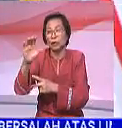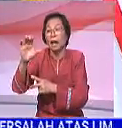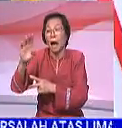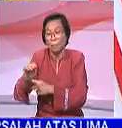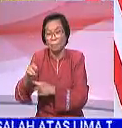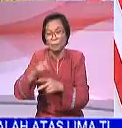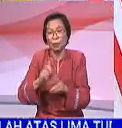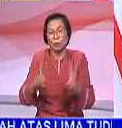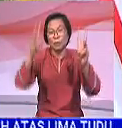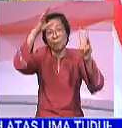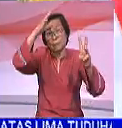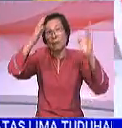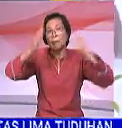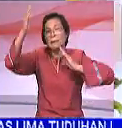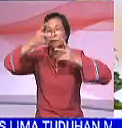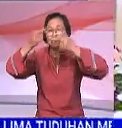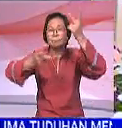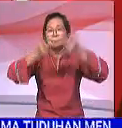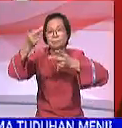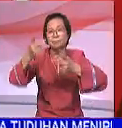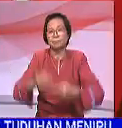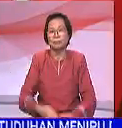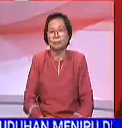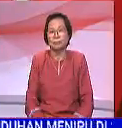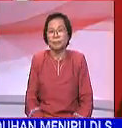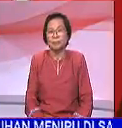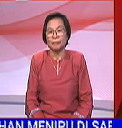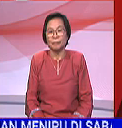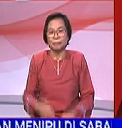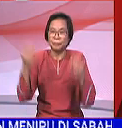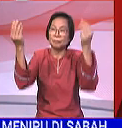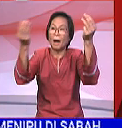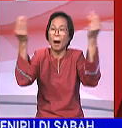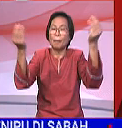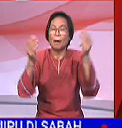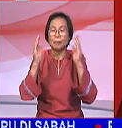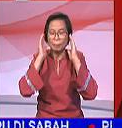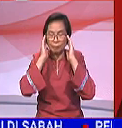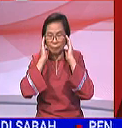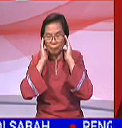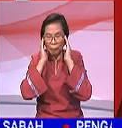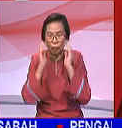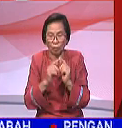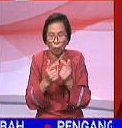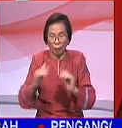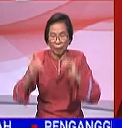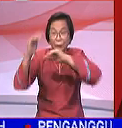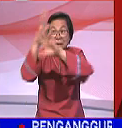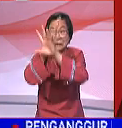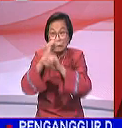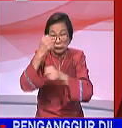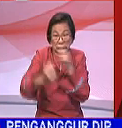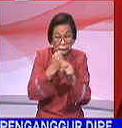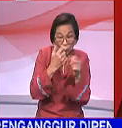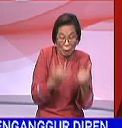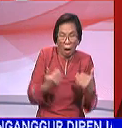noob Hai di Wisma Bapak meser majelis tilawah dan menghafal Quran peringkat Negeri coba tahun